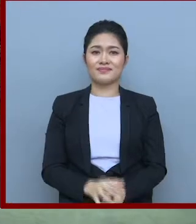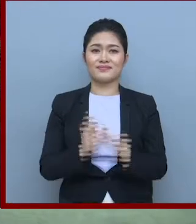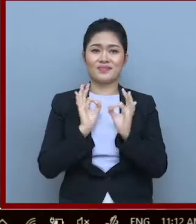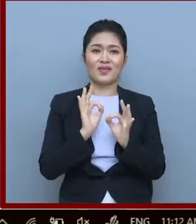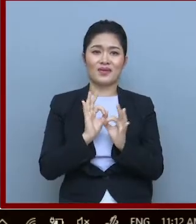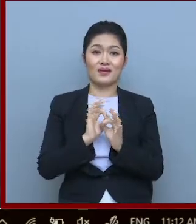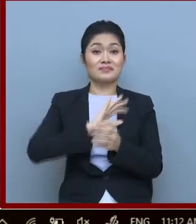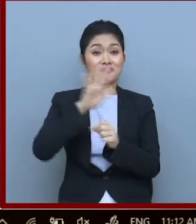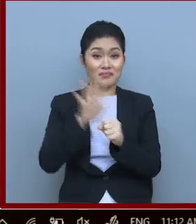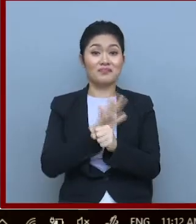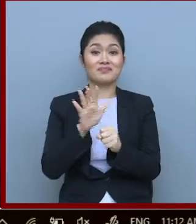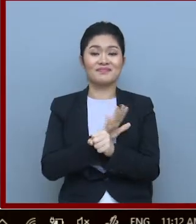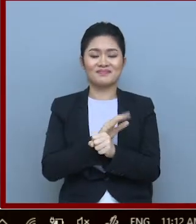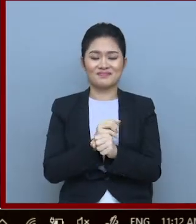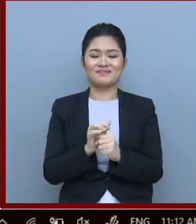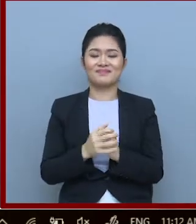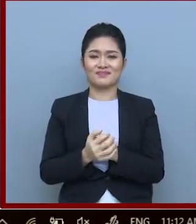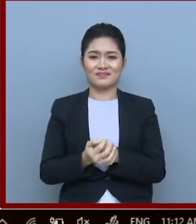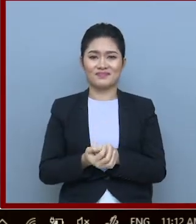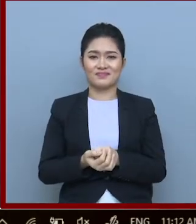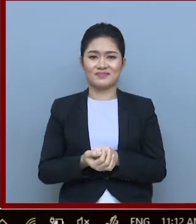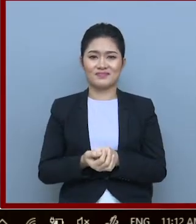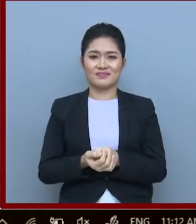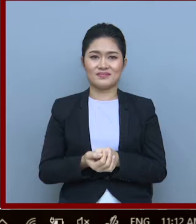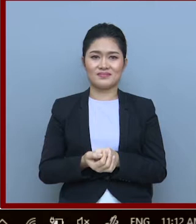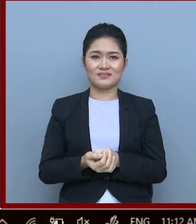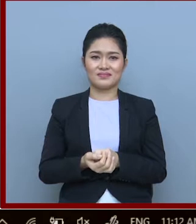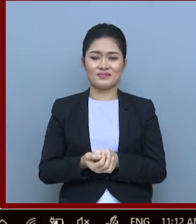โอเคเช็คทุกอย่างแล้วนะครับ